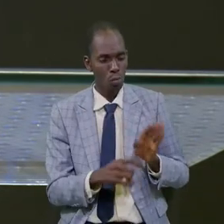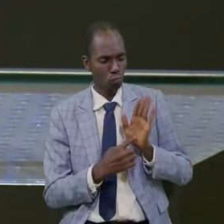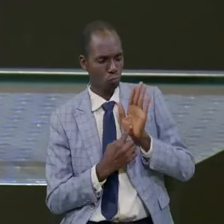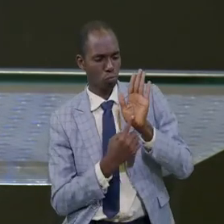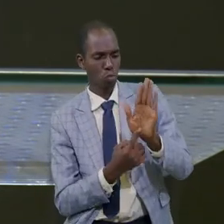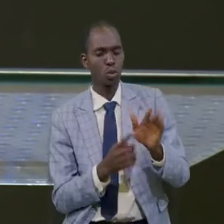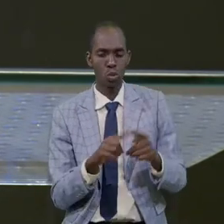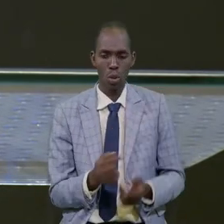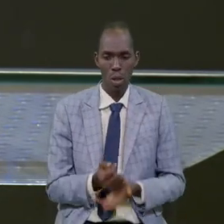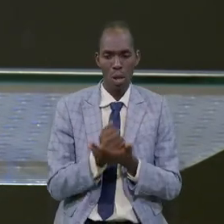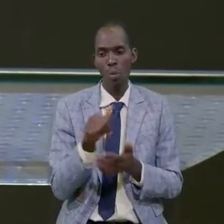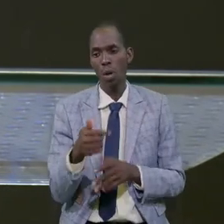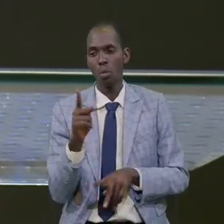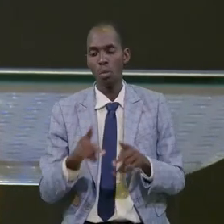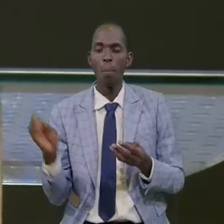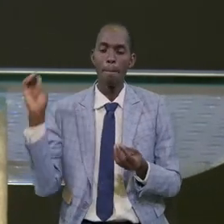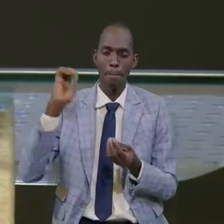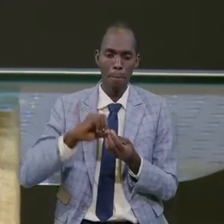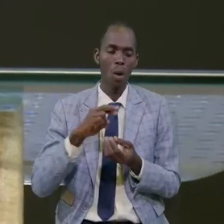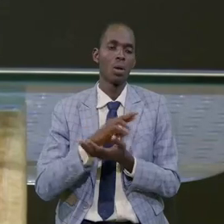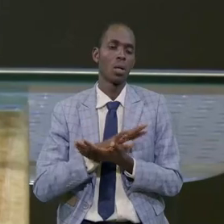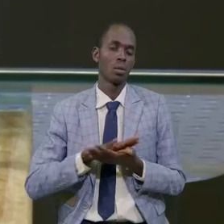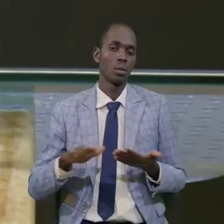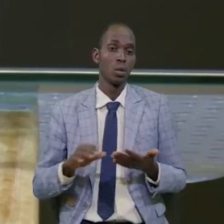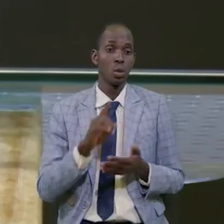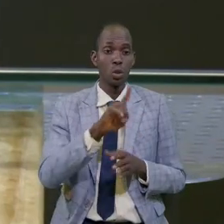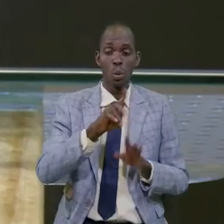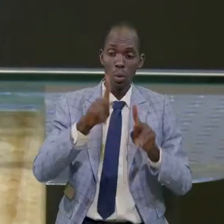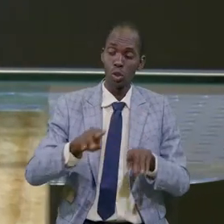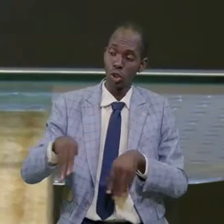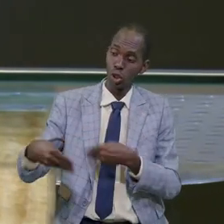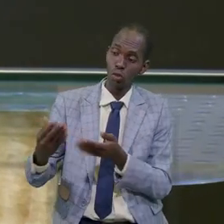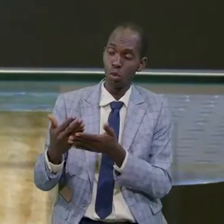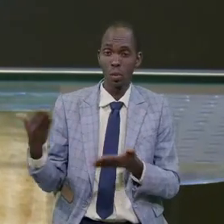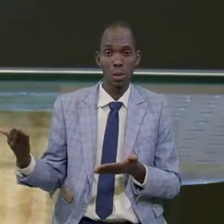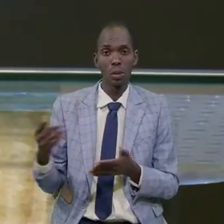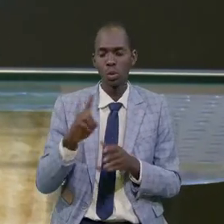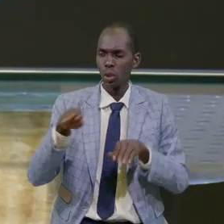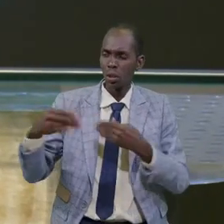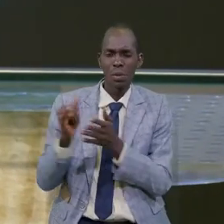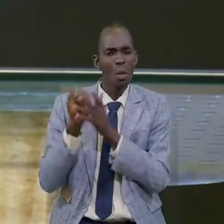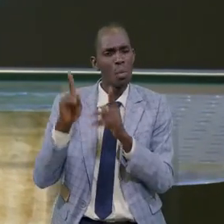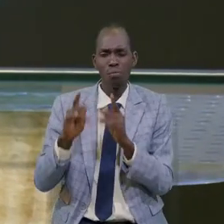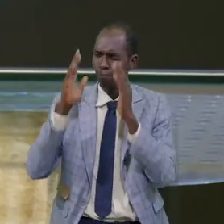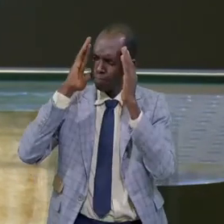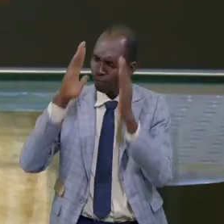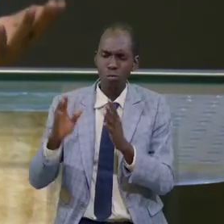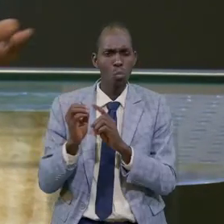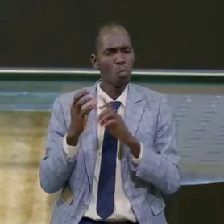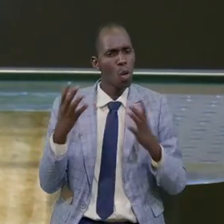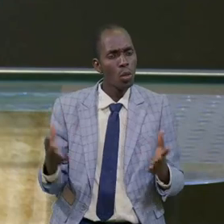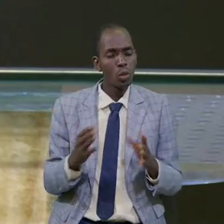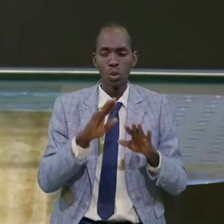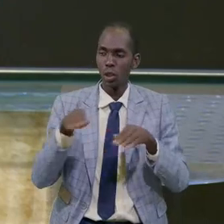faire rendre les gens plus justes. Même la personne à qui vous donnez l'attention, mais peut-être vous donnez